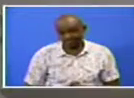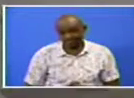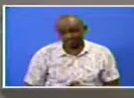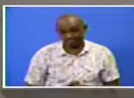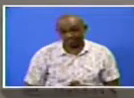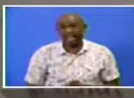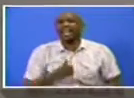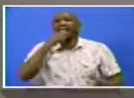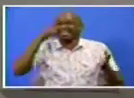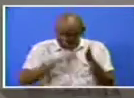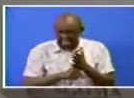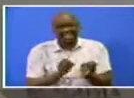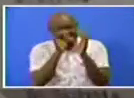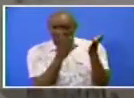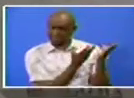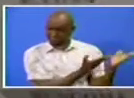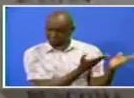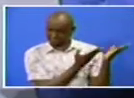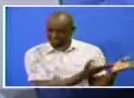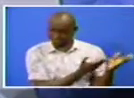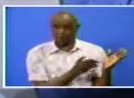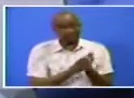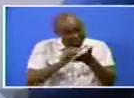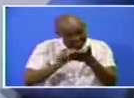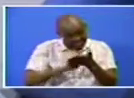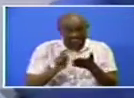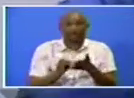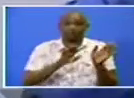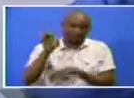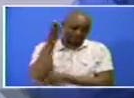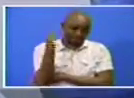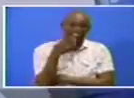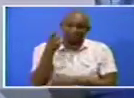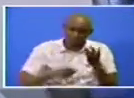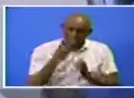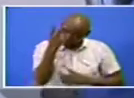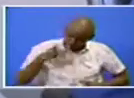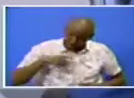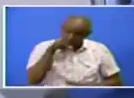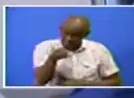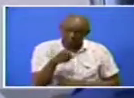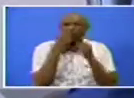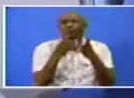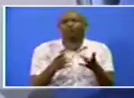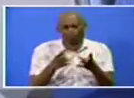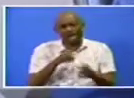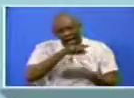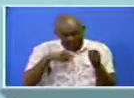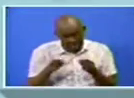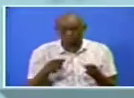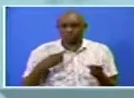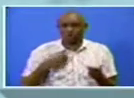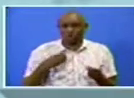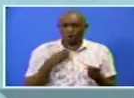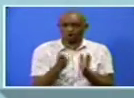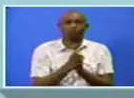Barua hiyo iliyotiwa sahihi na karani wa bunge hilo John Mosongo inawakashifu wawili hao kwa kutoa habari juu ya sakata ya zabuni ya